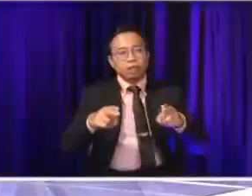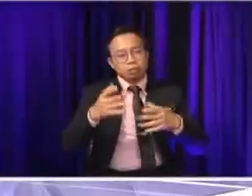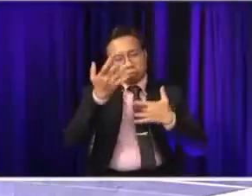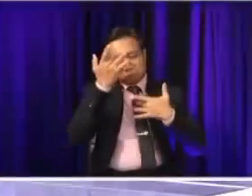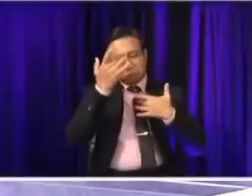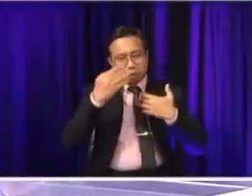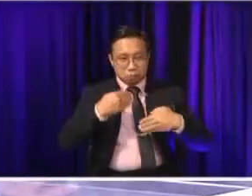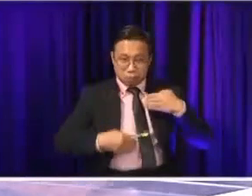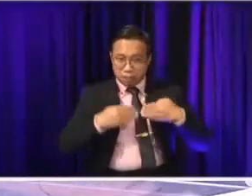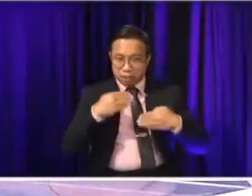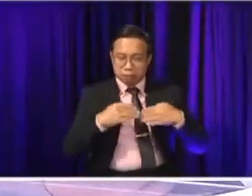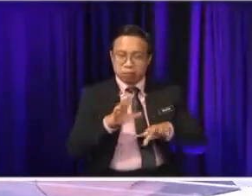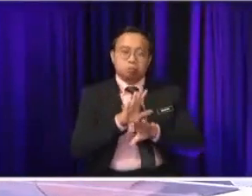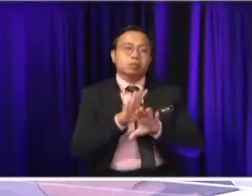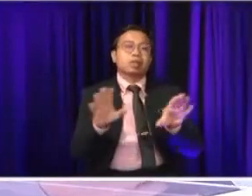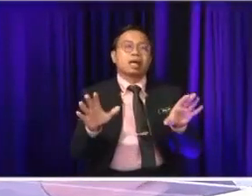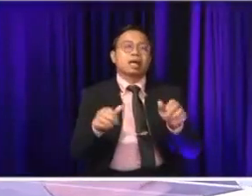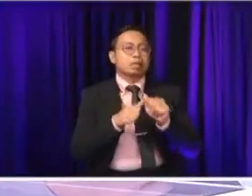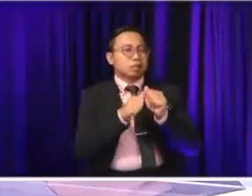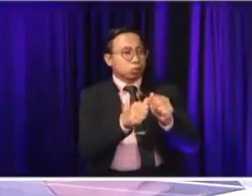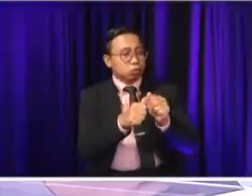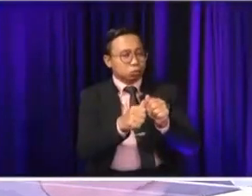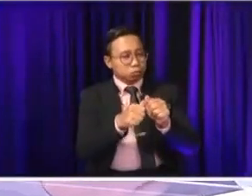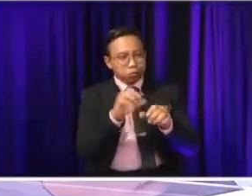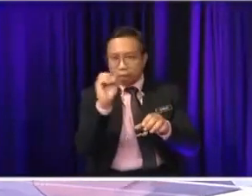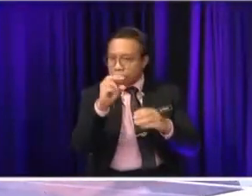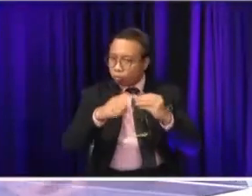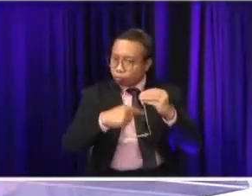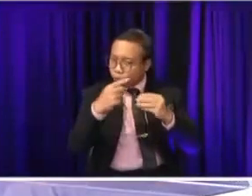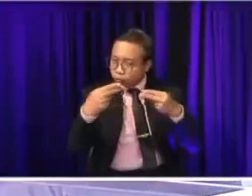jadi dia tak dikaitkan